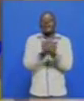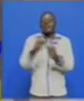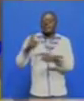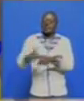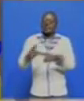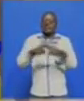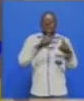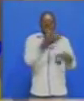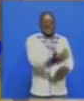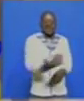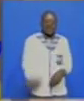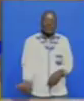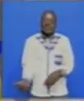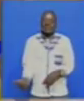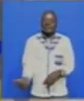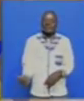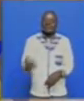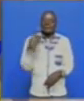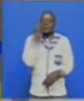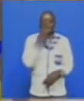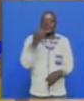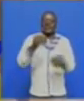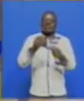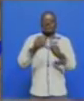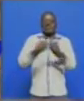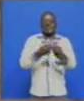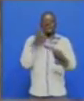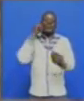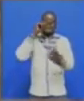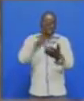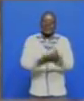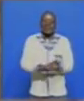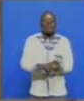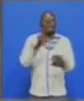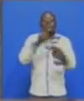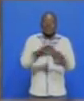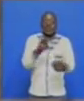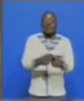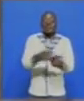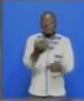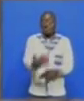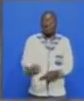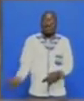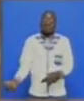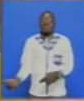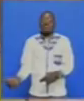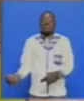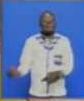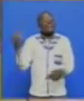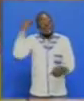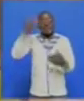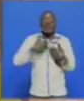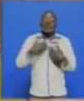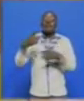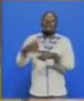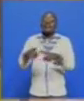enfants. Donc, chaque femme donne son nom à son enfant. Il y aura au moins des différences. On ne saura pas